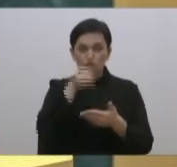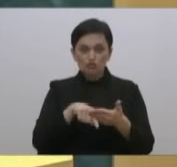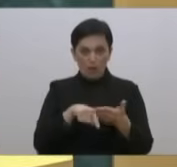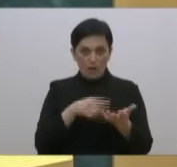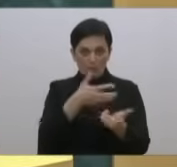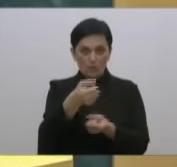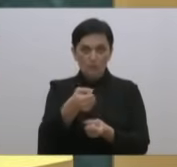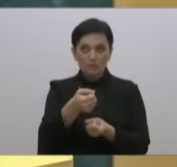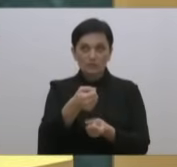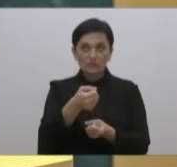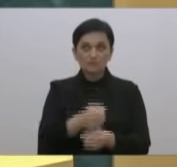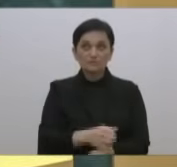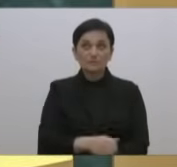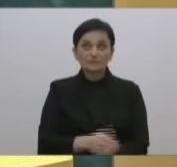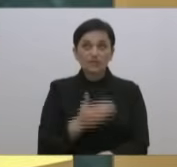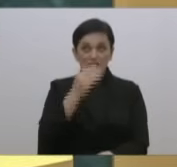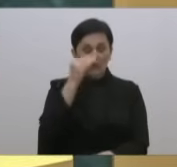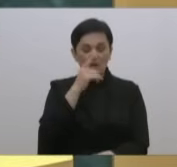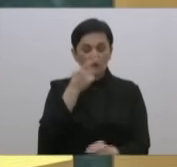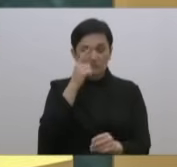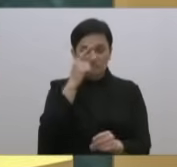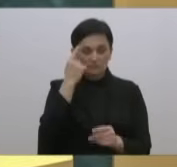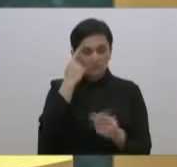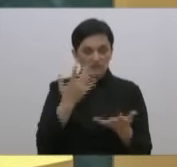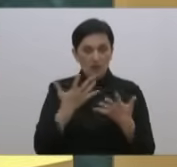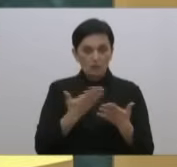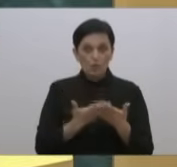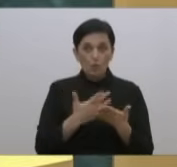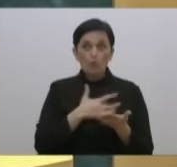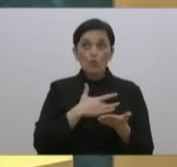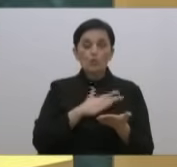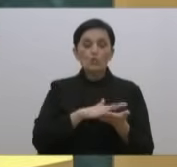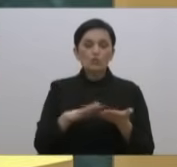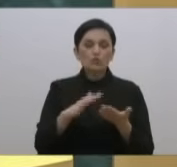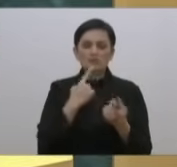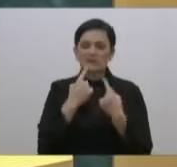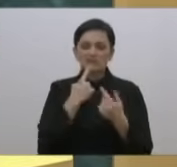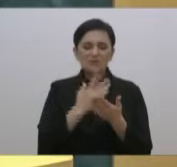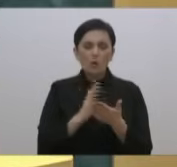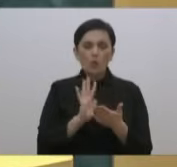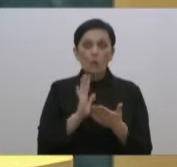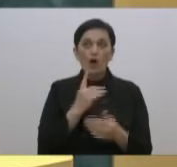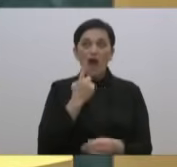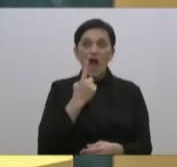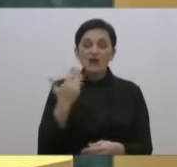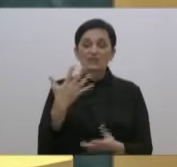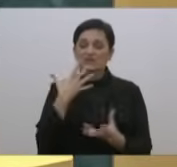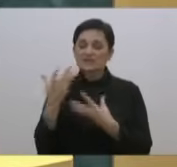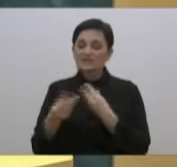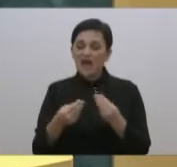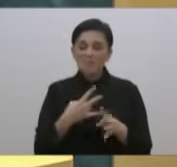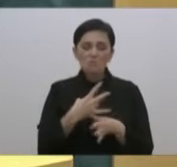მოიპოვოს ხო წარმოუდგენელია აქ გულწრფელობაზე აღარ არის საუბარი ეს არის ერთი მხრივ